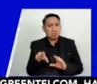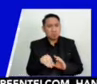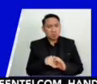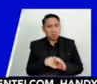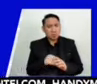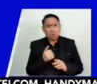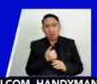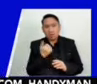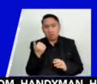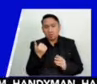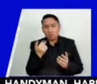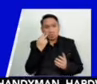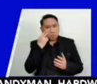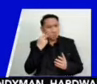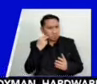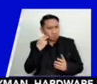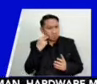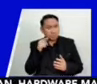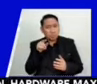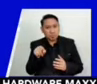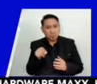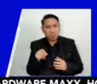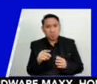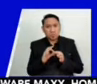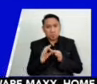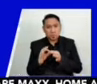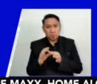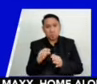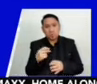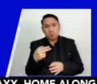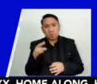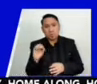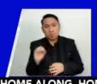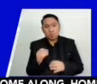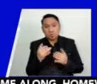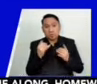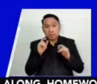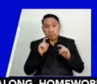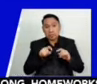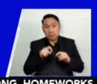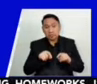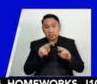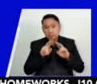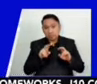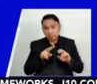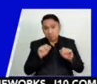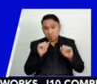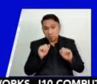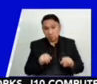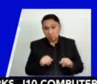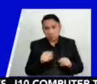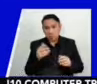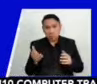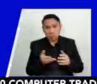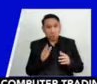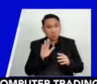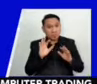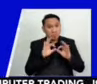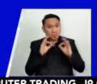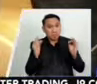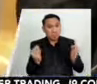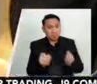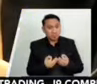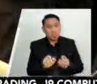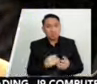ibinabaling Kay Mayor guo dapat din daw nila imbestigahan ang posibleng pagkakasangkot ng pamilya at associates ng